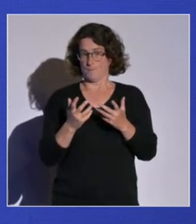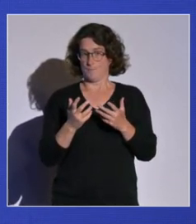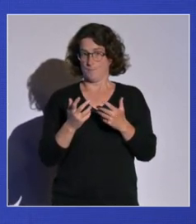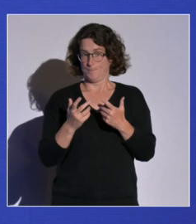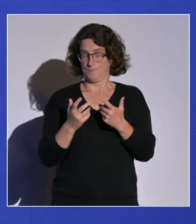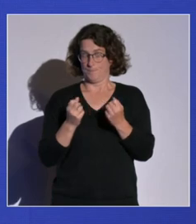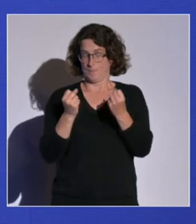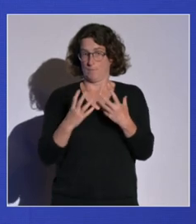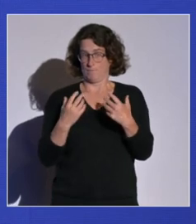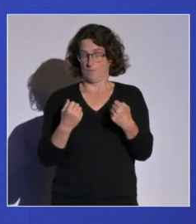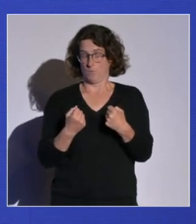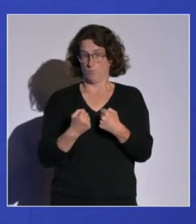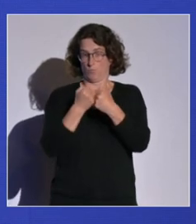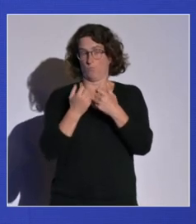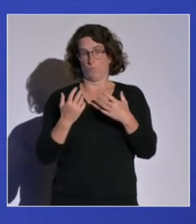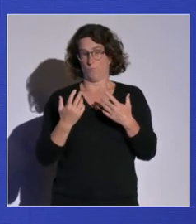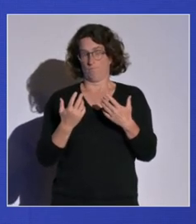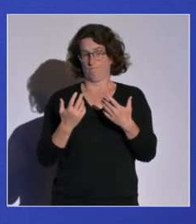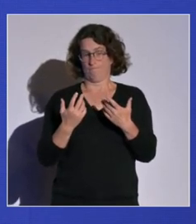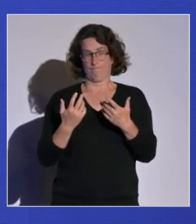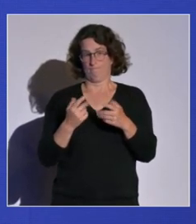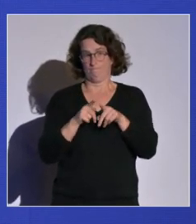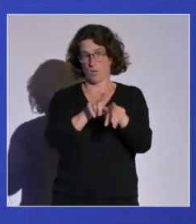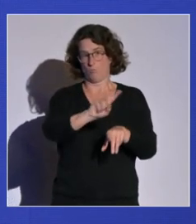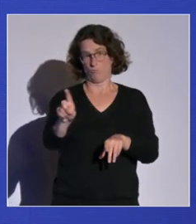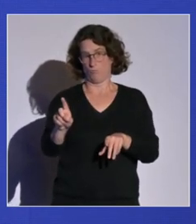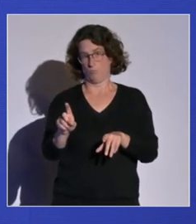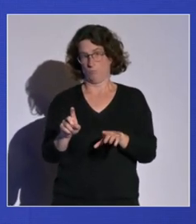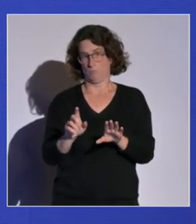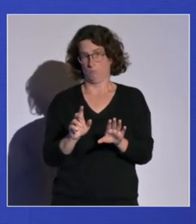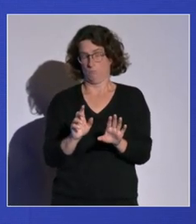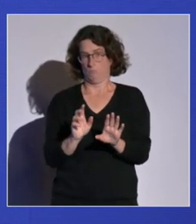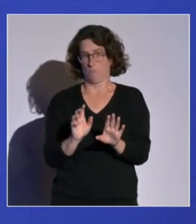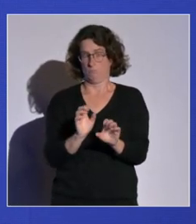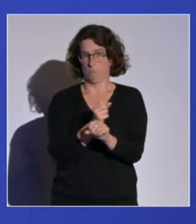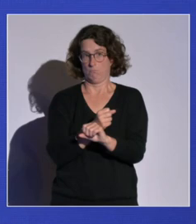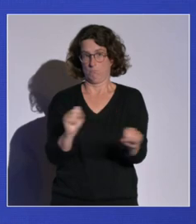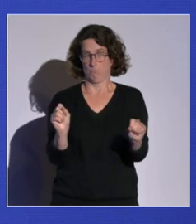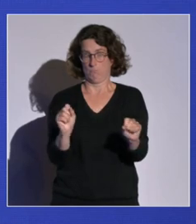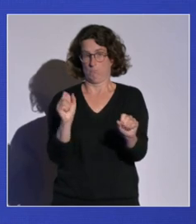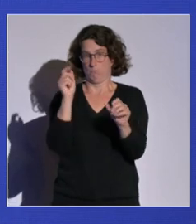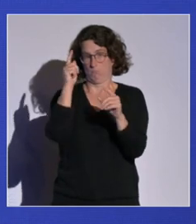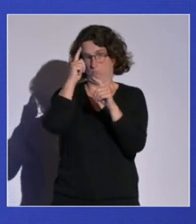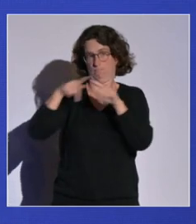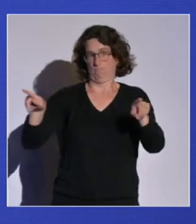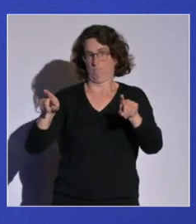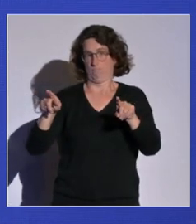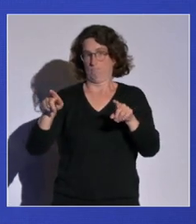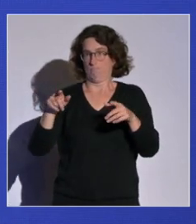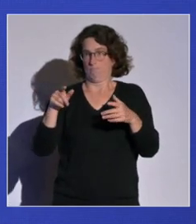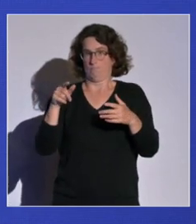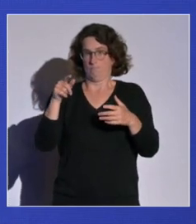injuste, à bien des égards scandaleuse, pour une formation politique qui a fait